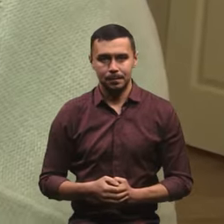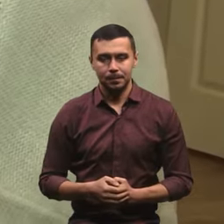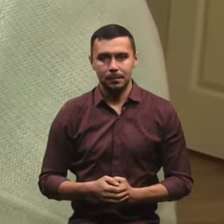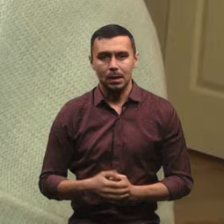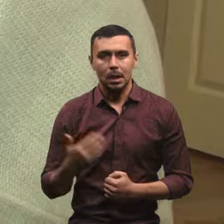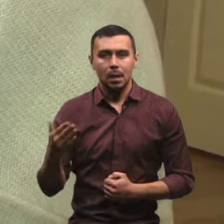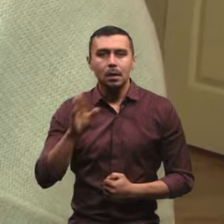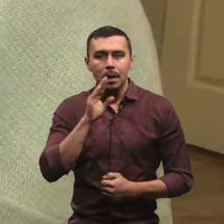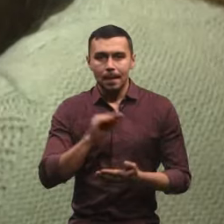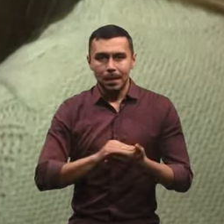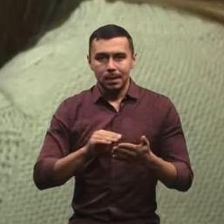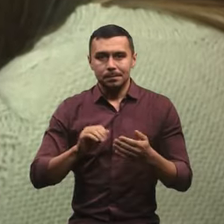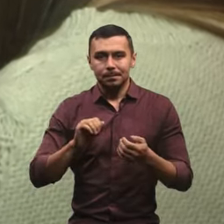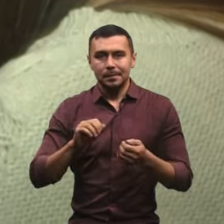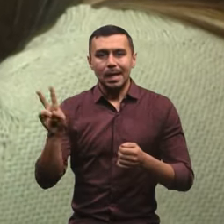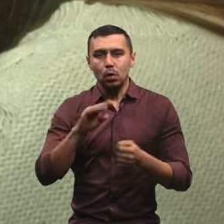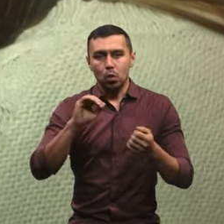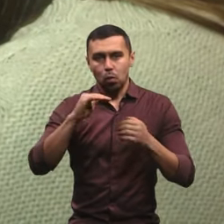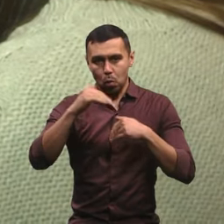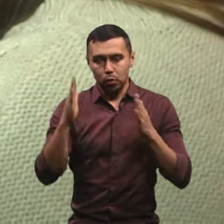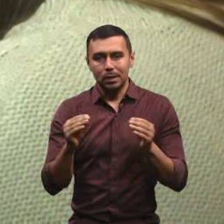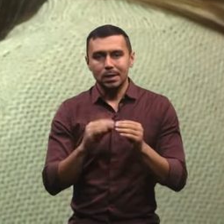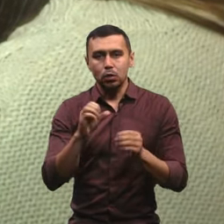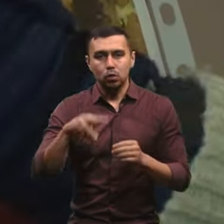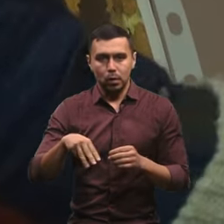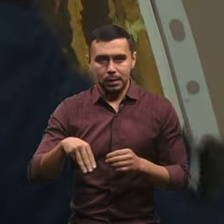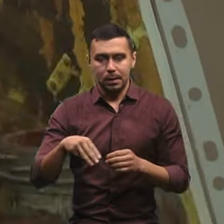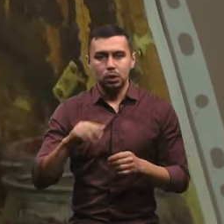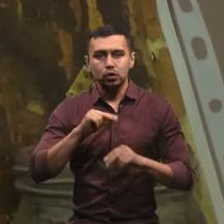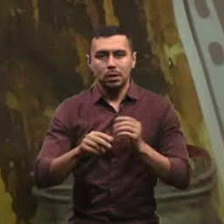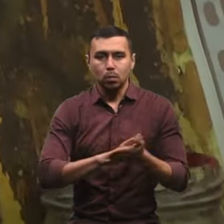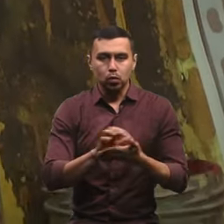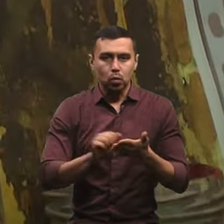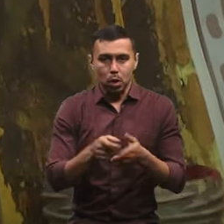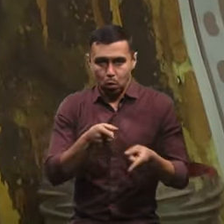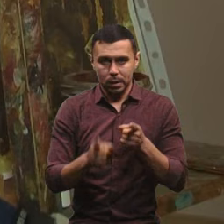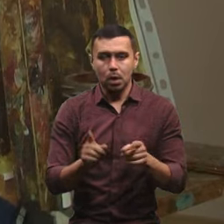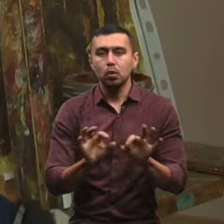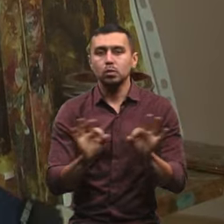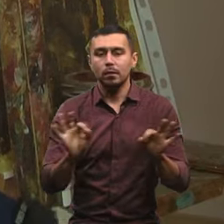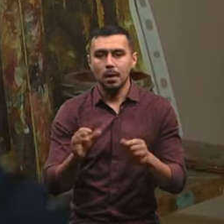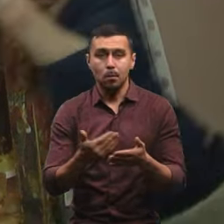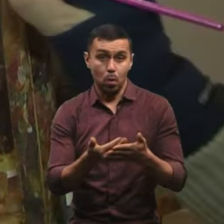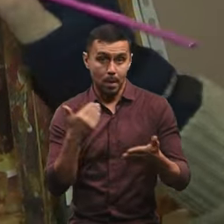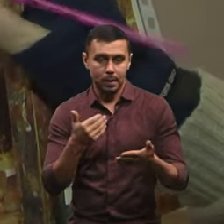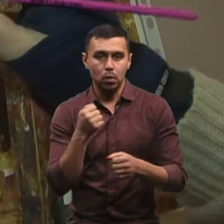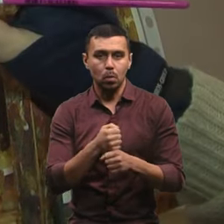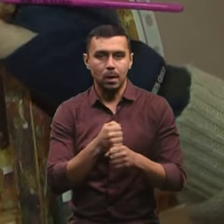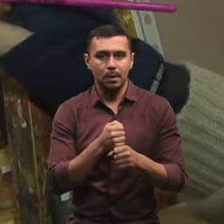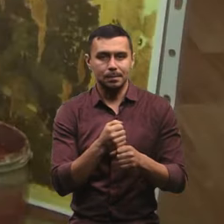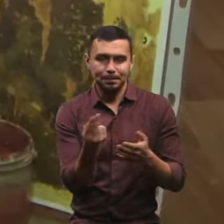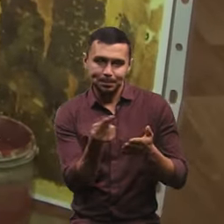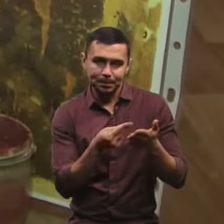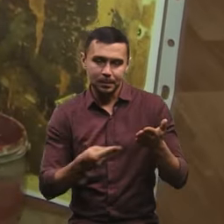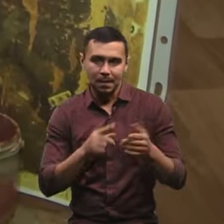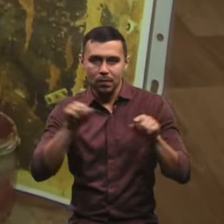Інна Наумова пише ікону 10 століття Богородиця Холмська. Через пошкодження оригіналу, розповіла, попередньо робила прориси.